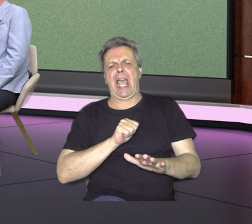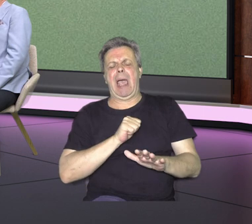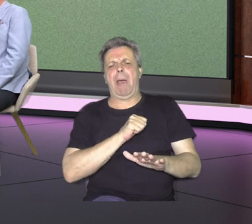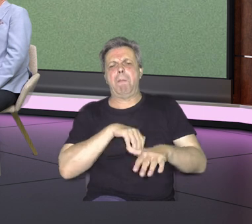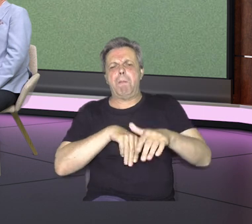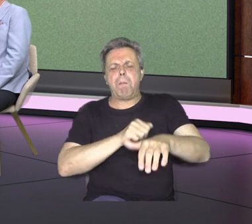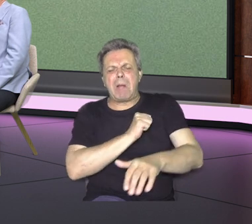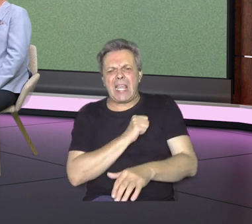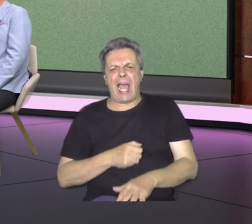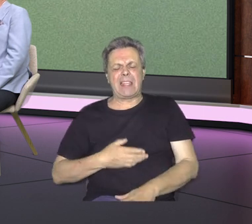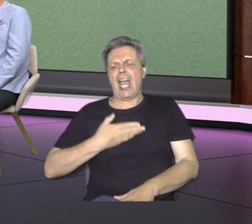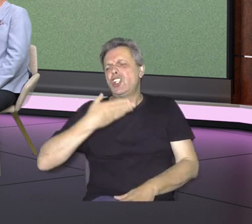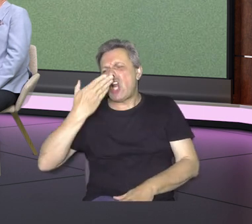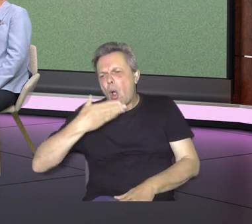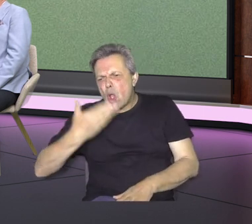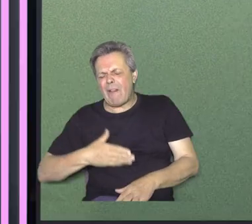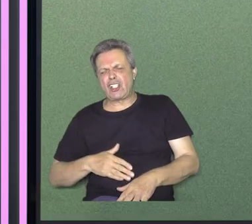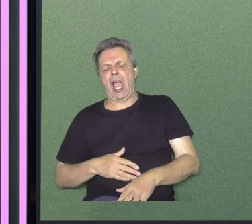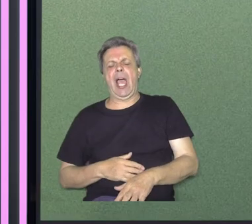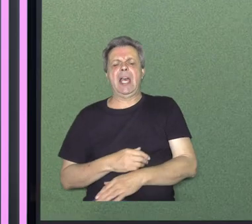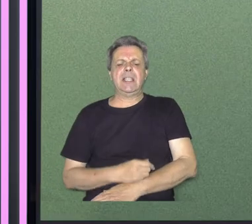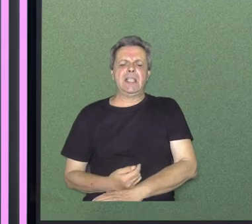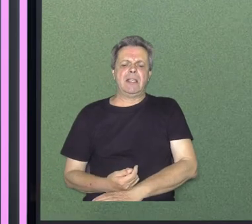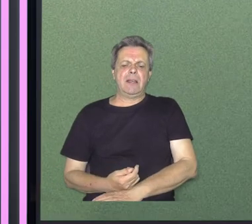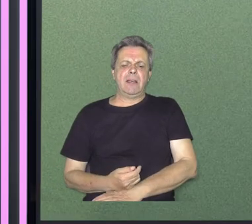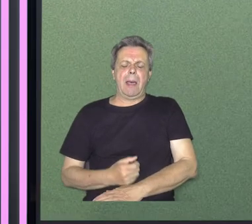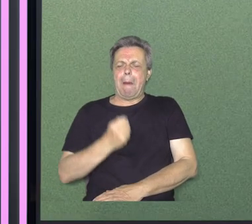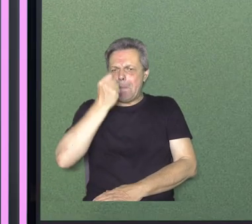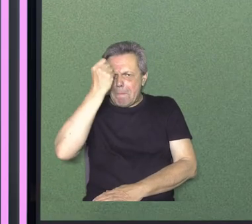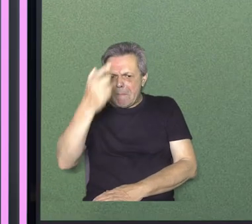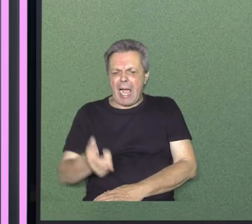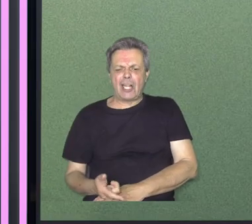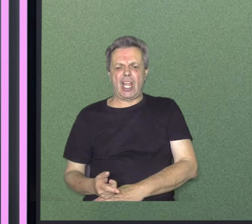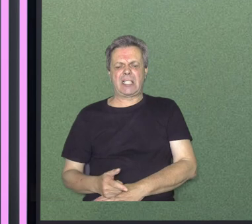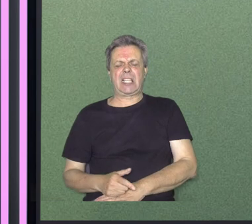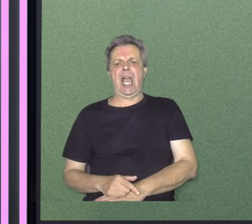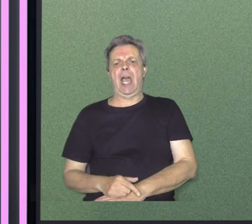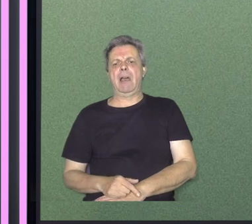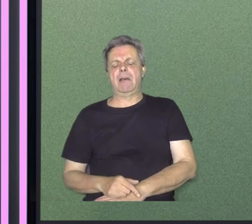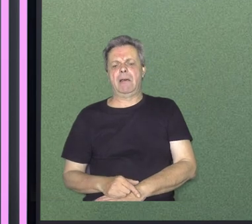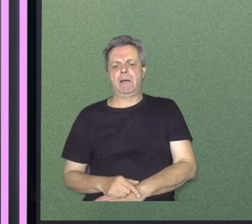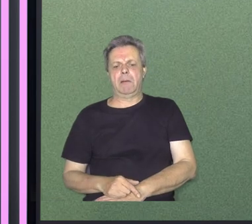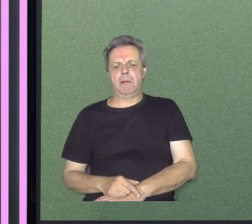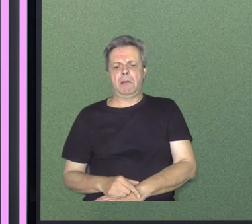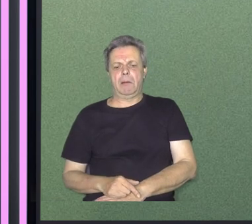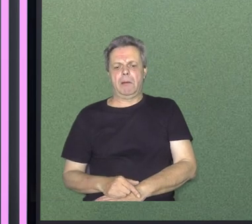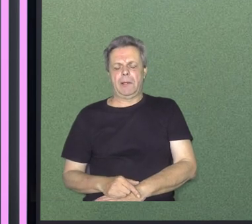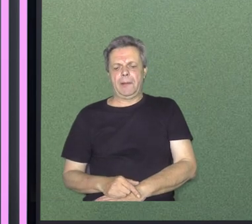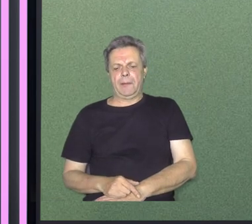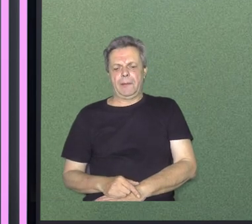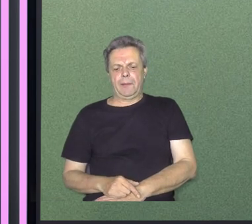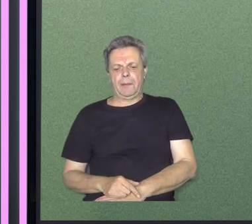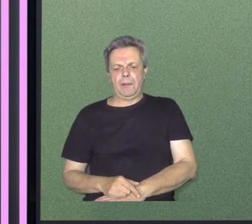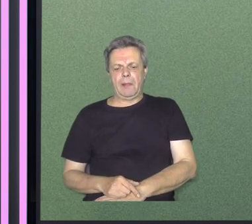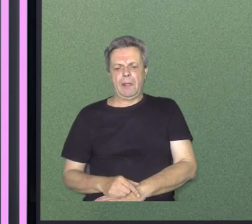Onda čehoslovačka Jan Žiška, onda mađarska Šandor Petefi, pa